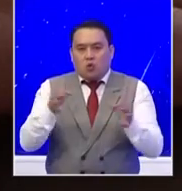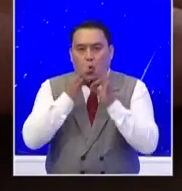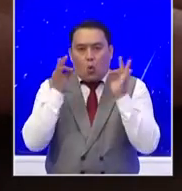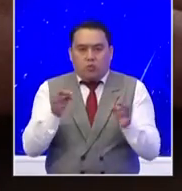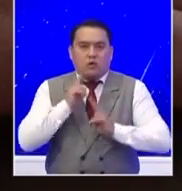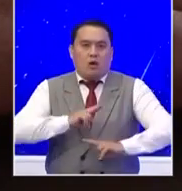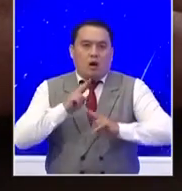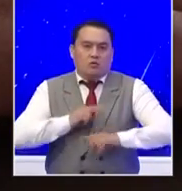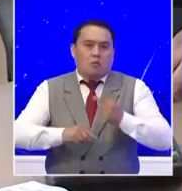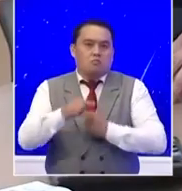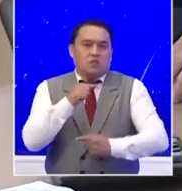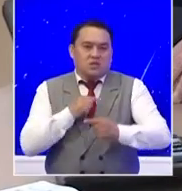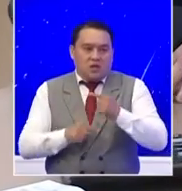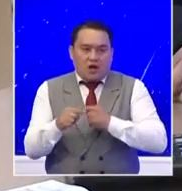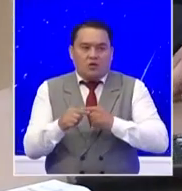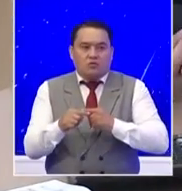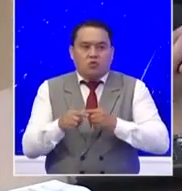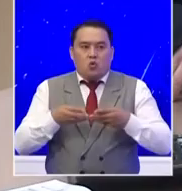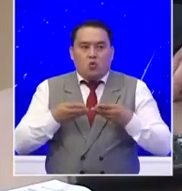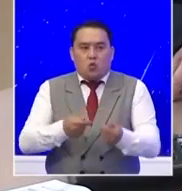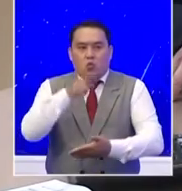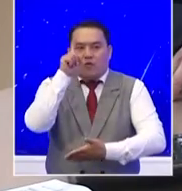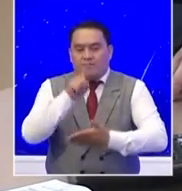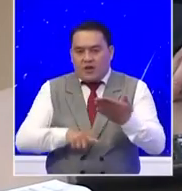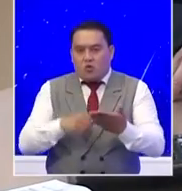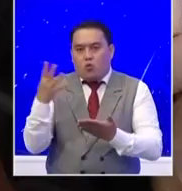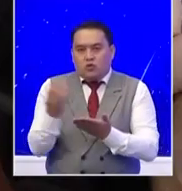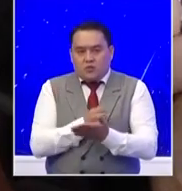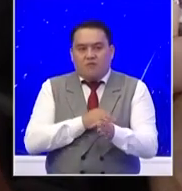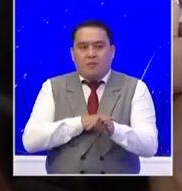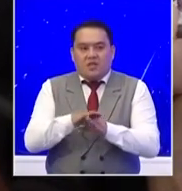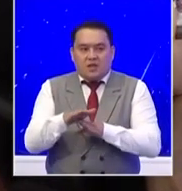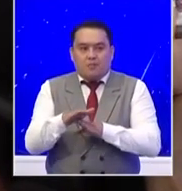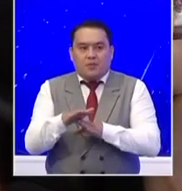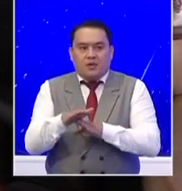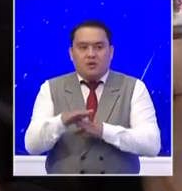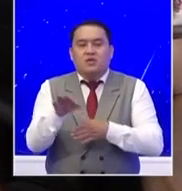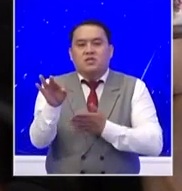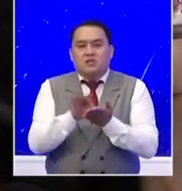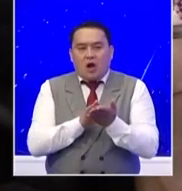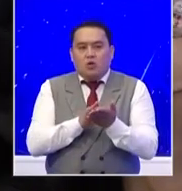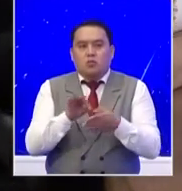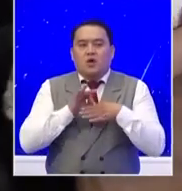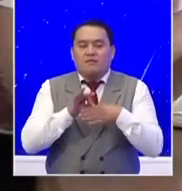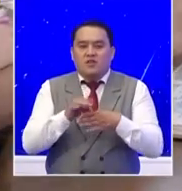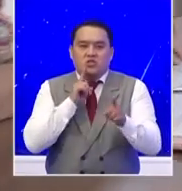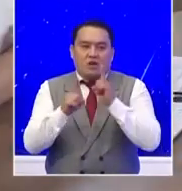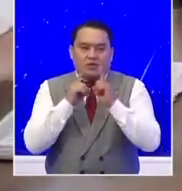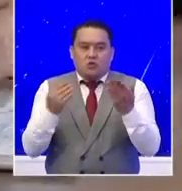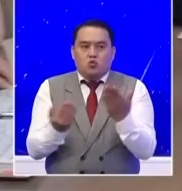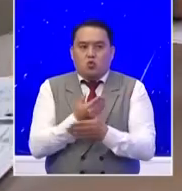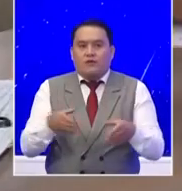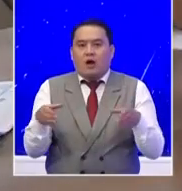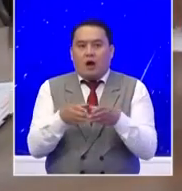в различных бизнес-структурах, что вселяет уверенность в их успешное осуществление. Сразу же он провел совещание с новым